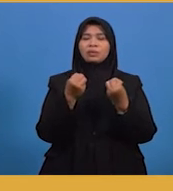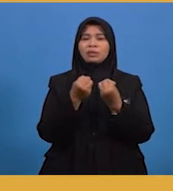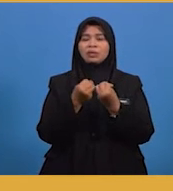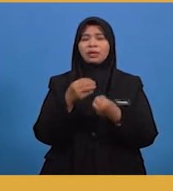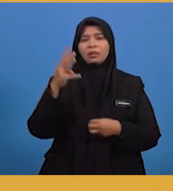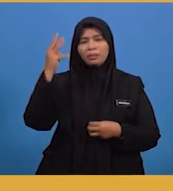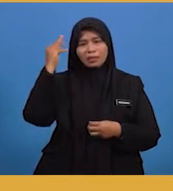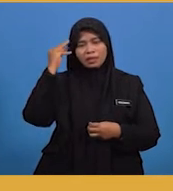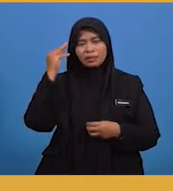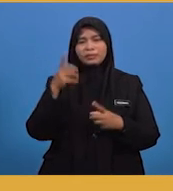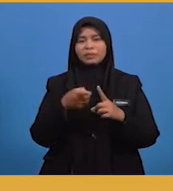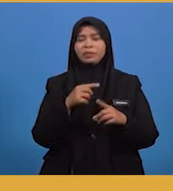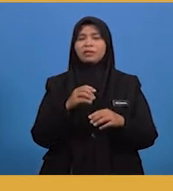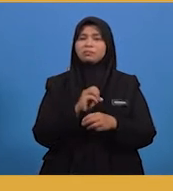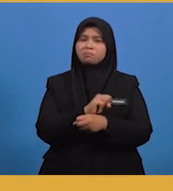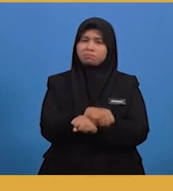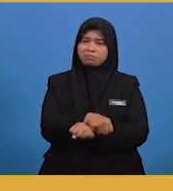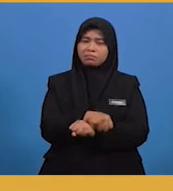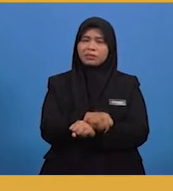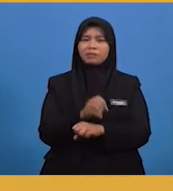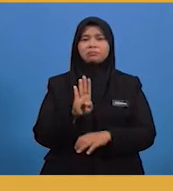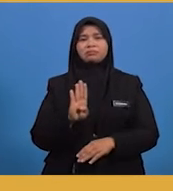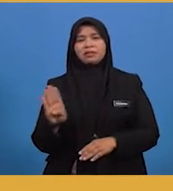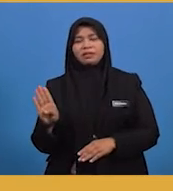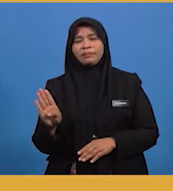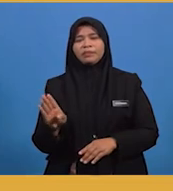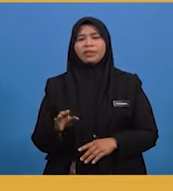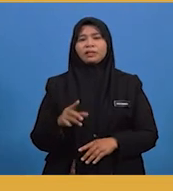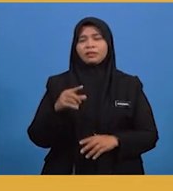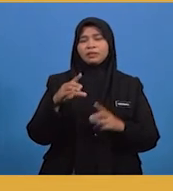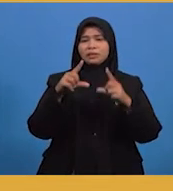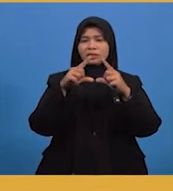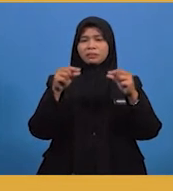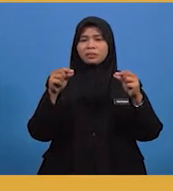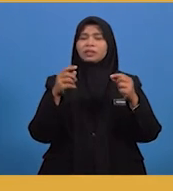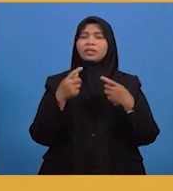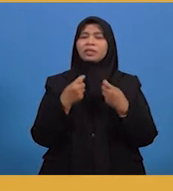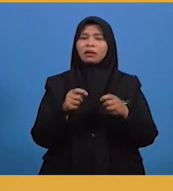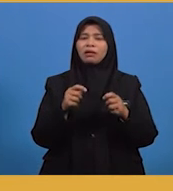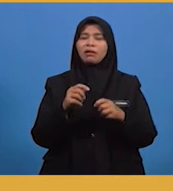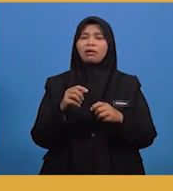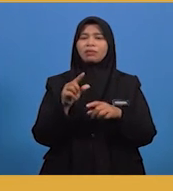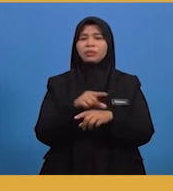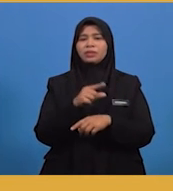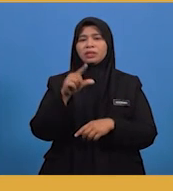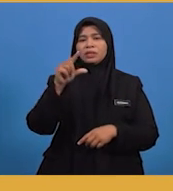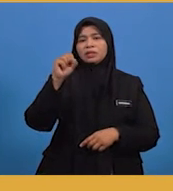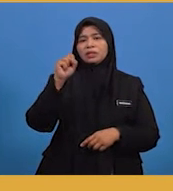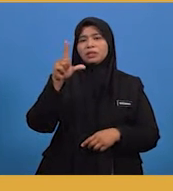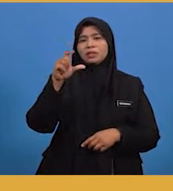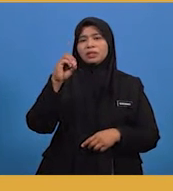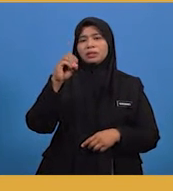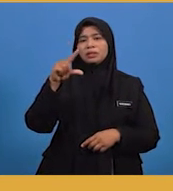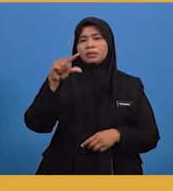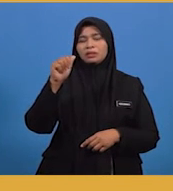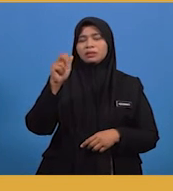cengkaman penjajah Barat. Di mana Jepun telah menggunakan slogan iaitu